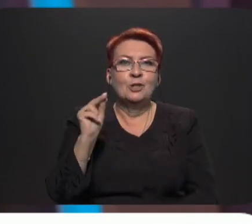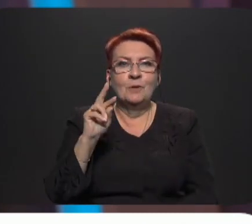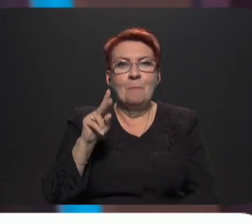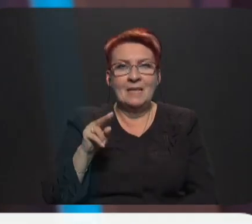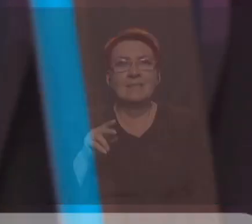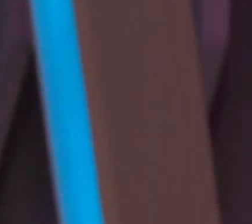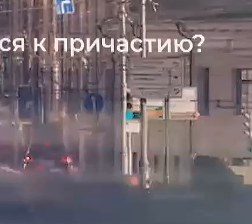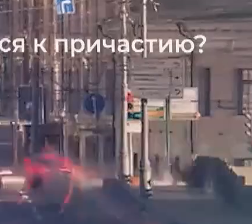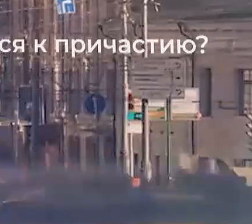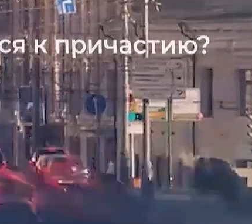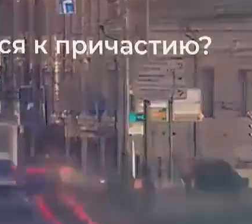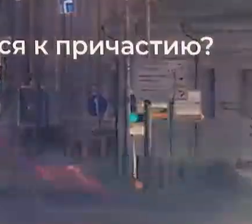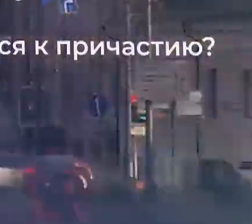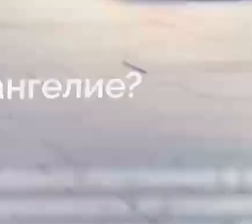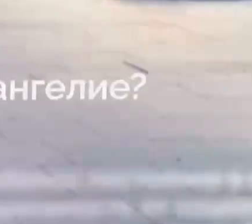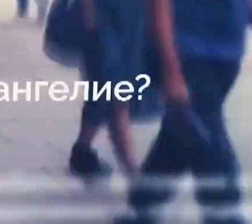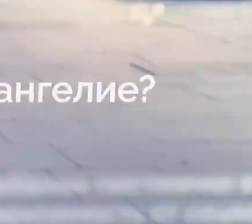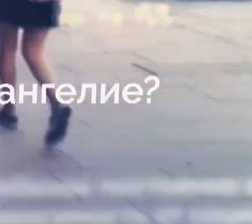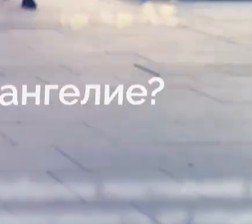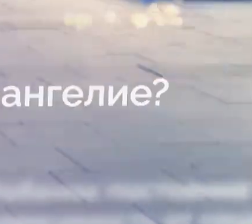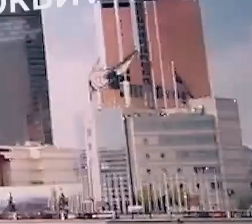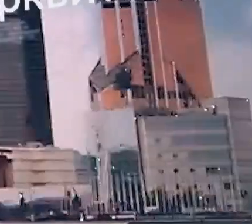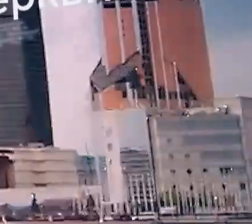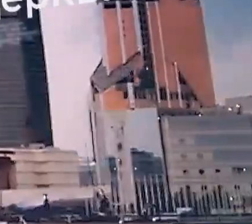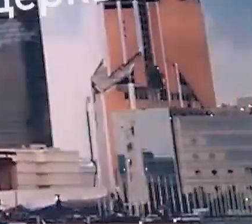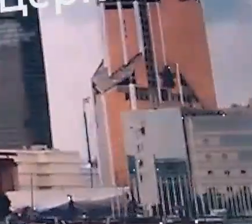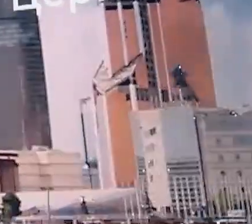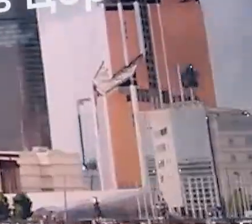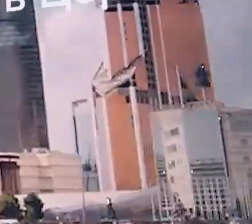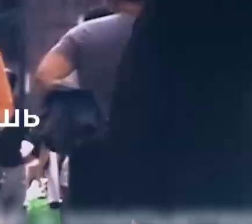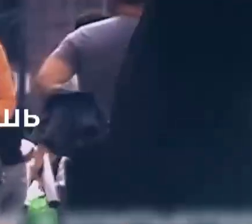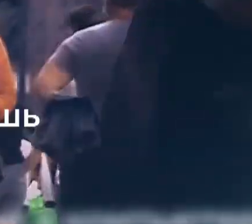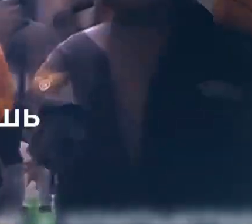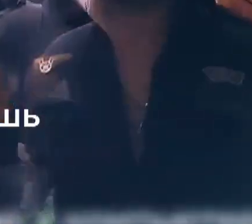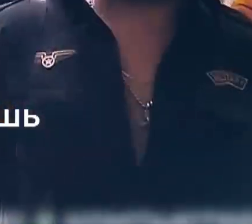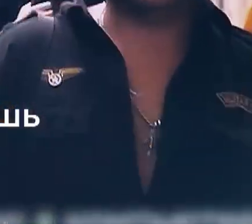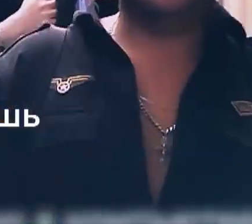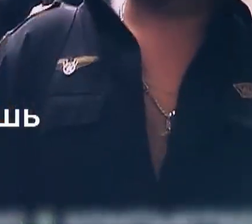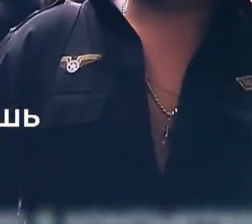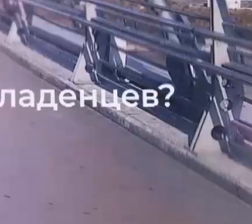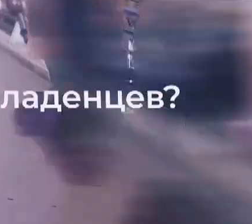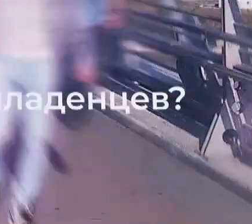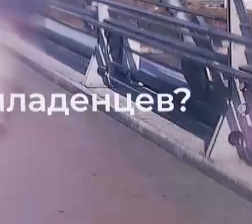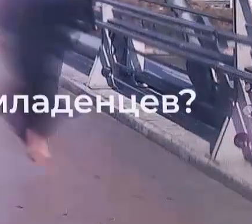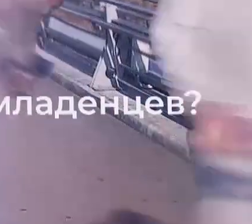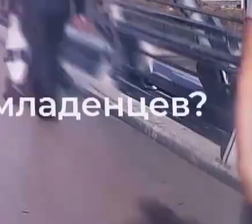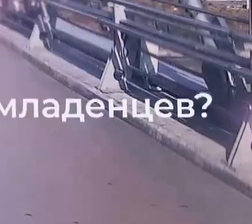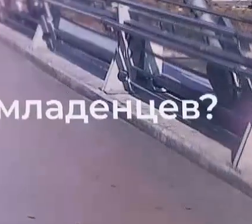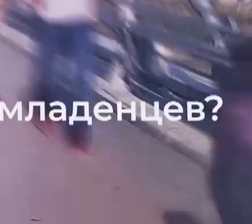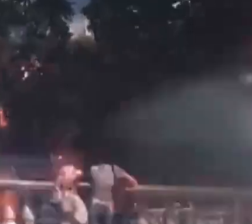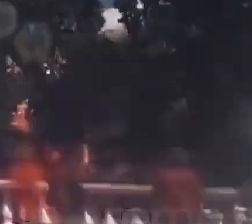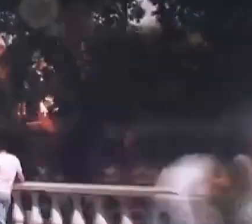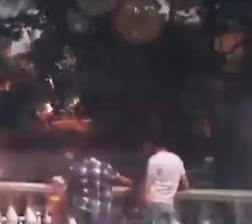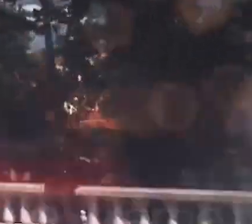Господь. У нас снова звонок. Анна, здравствуйте. Здравствуйте. Вы слышите меня? Да, мы вас слышим. Как правильно